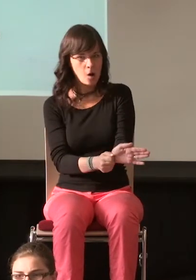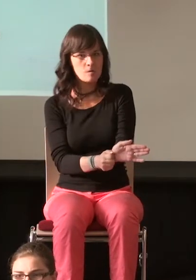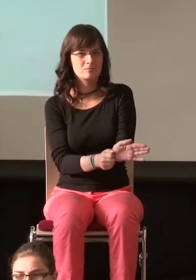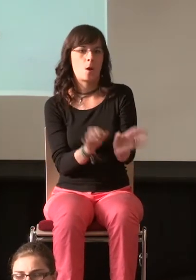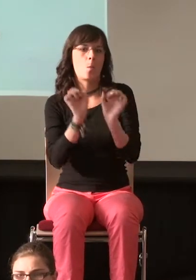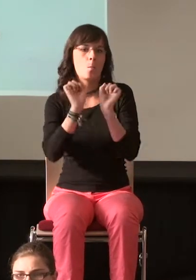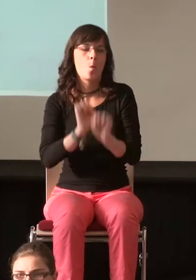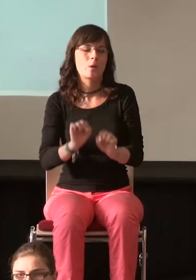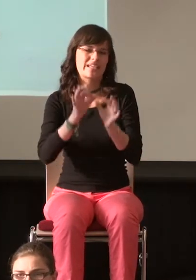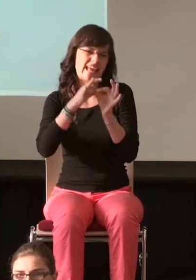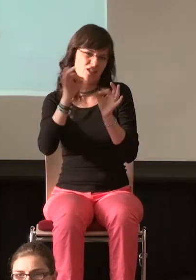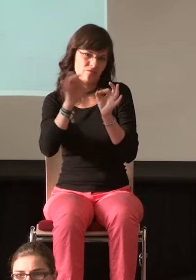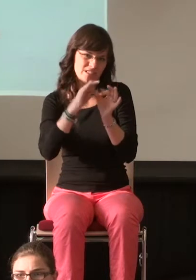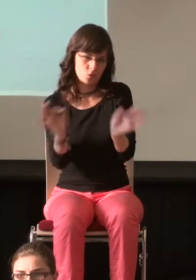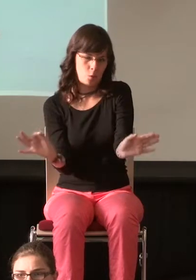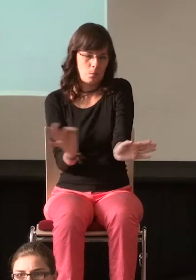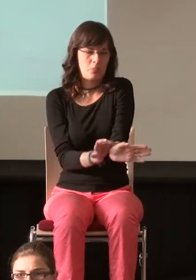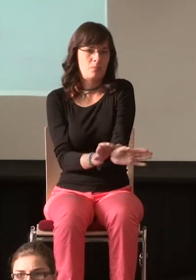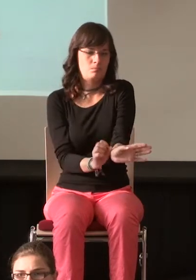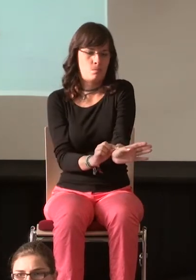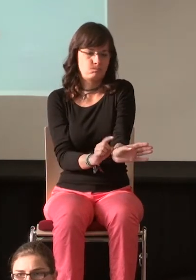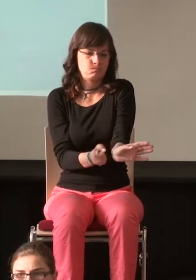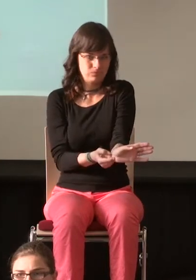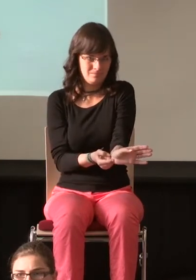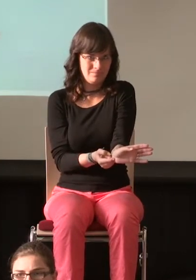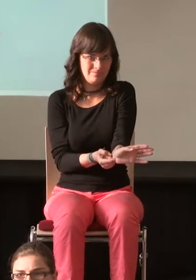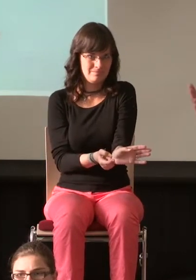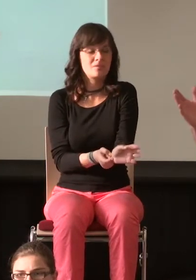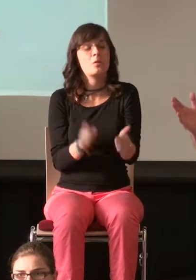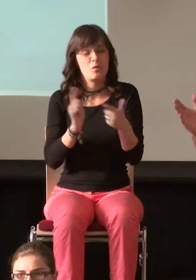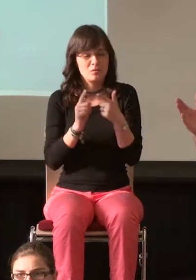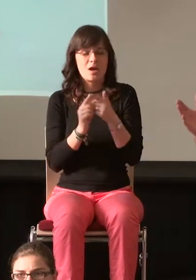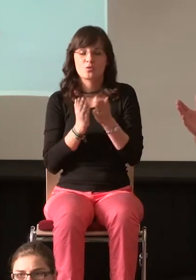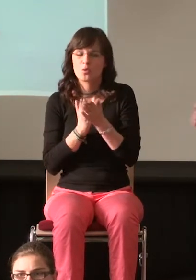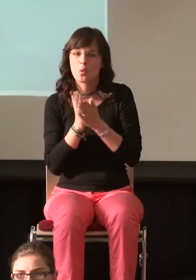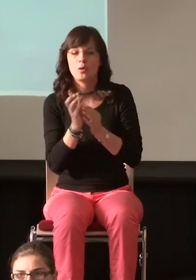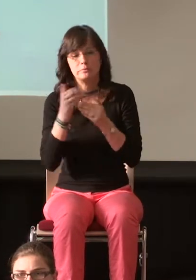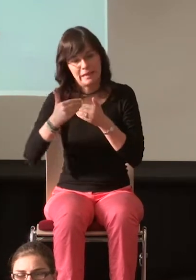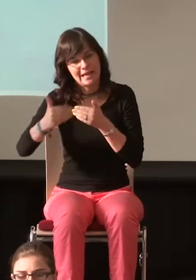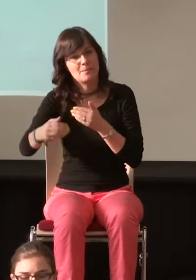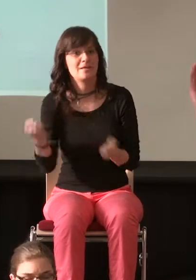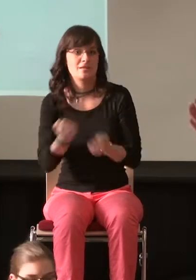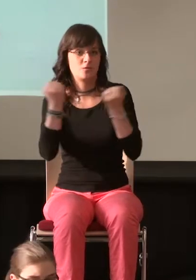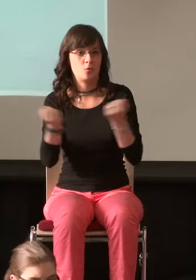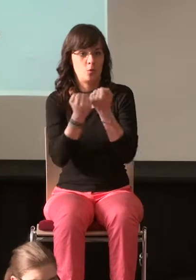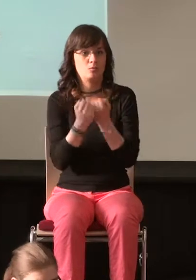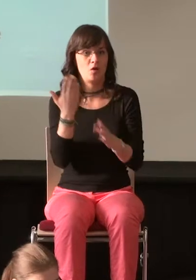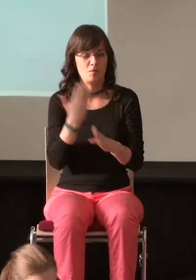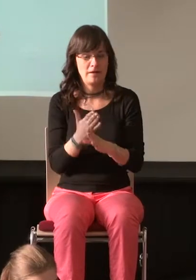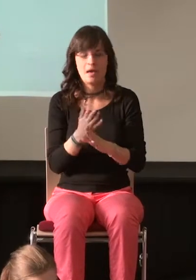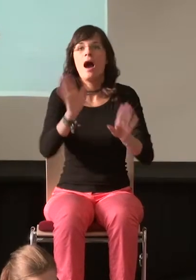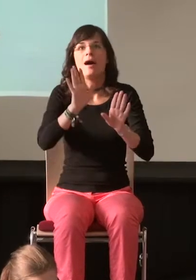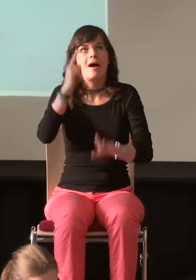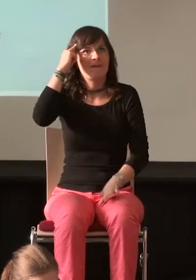und bitte regelmäßig zu Hause üben. Das wäre es. Ach so, halt, eine ganz wichtige